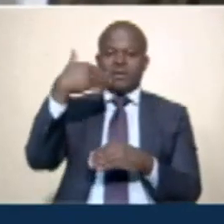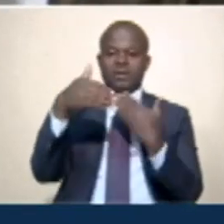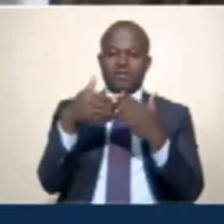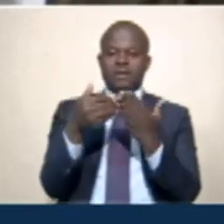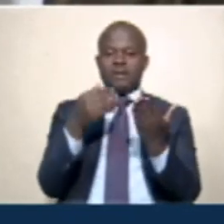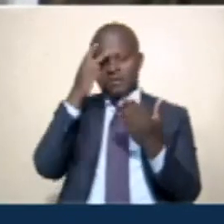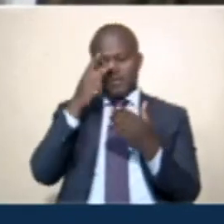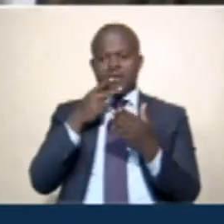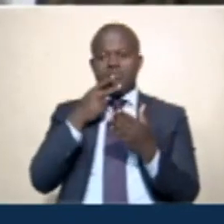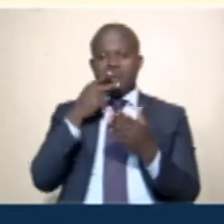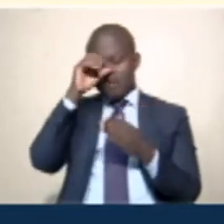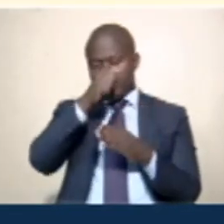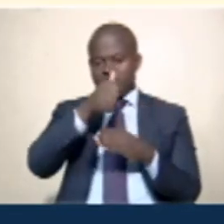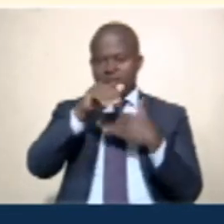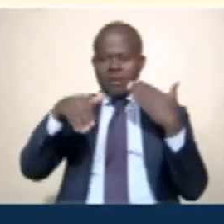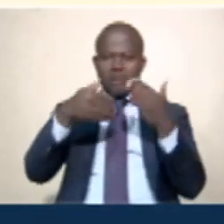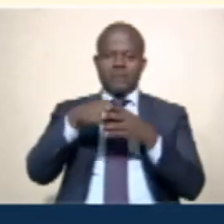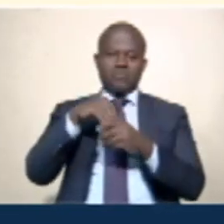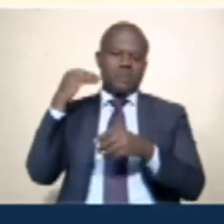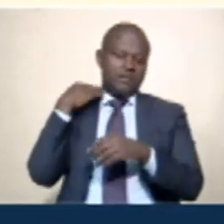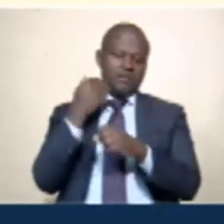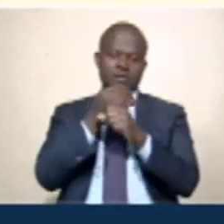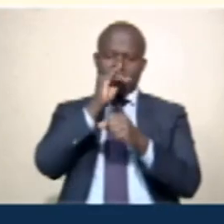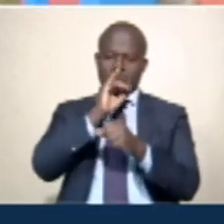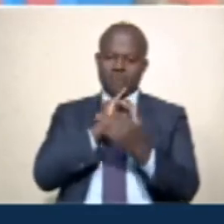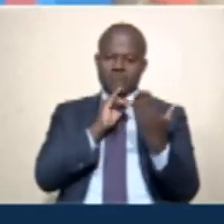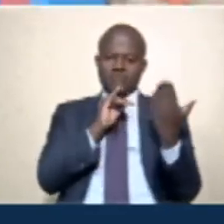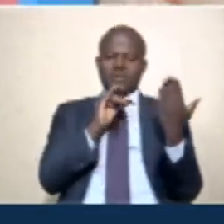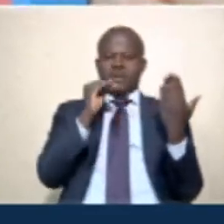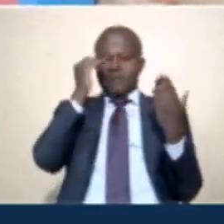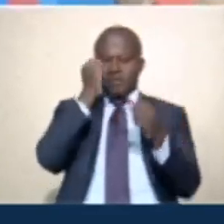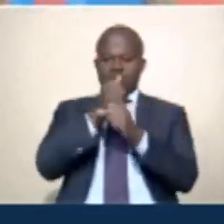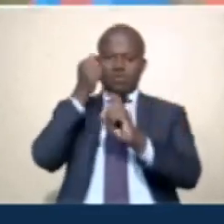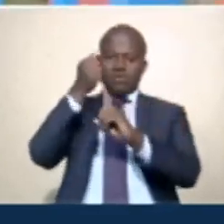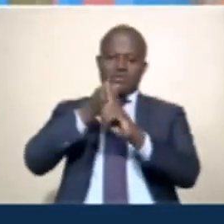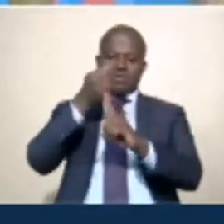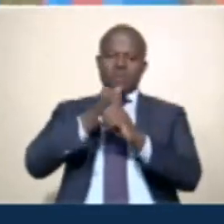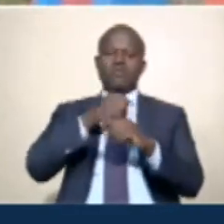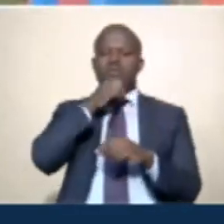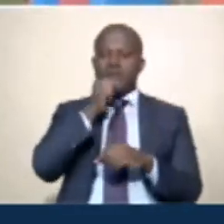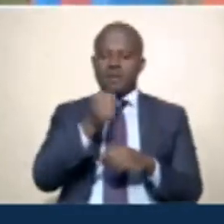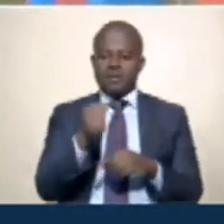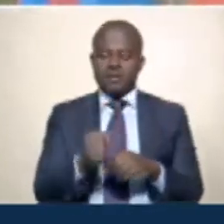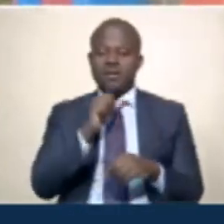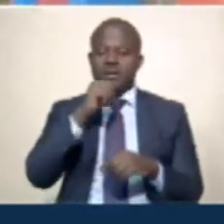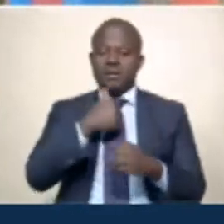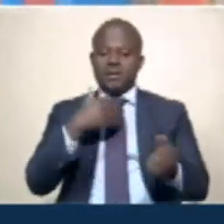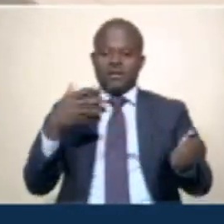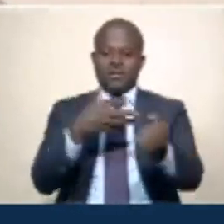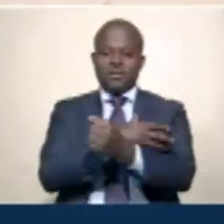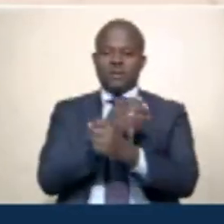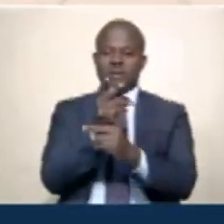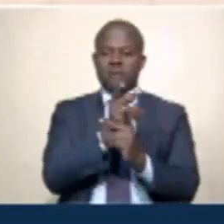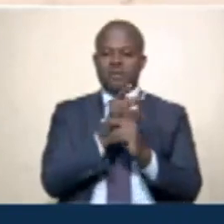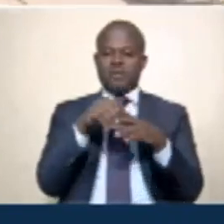ababyeyi b'intwaza babuze ababo bose muri jenoside yakorewe abatutsi, gukora ubuvugizi abageze mu zabukuru badafite ubushobozi bwo kwita